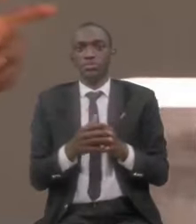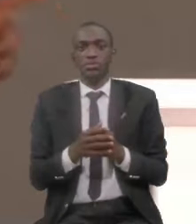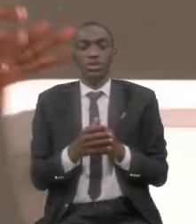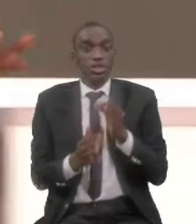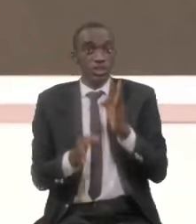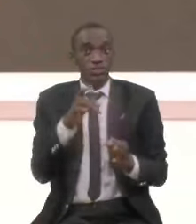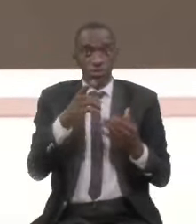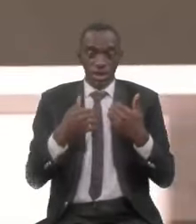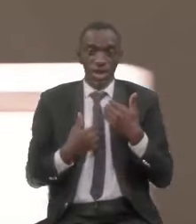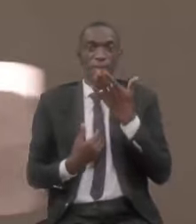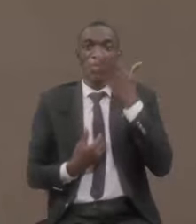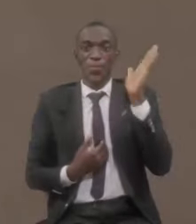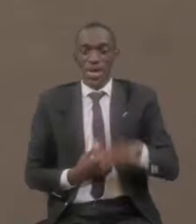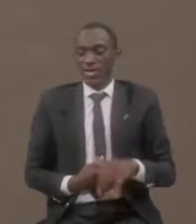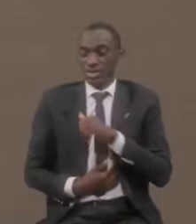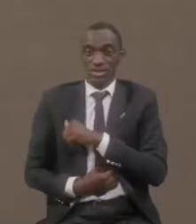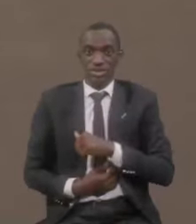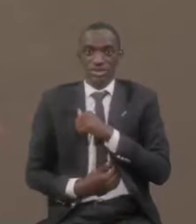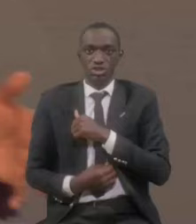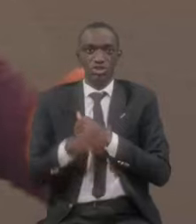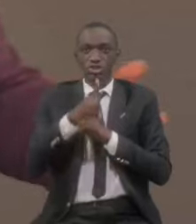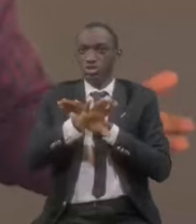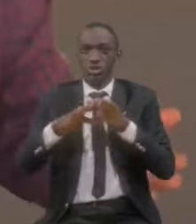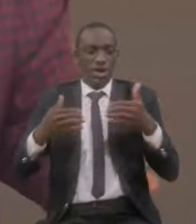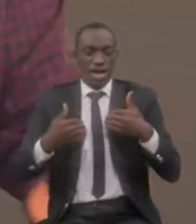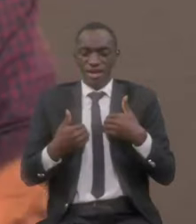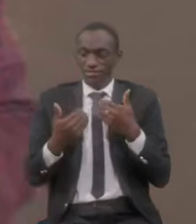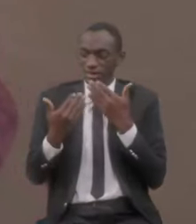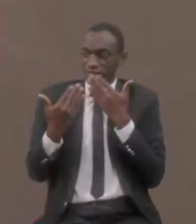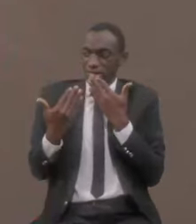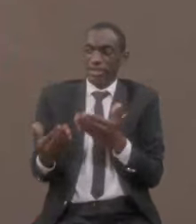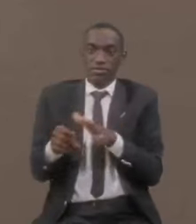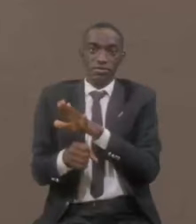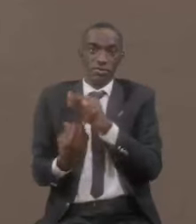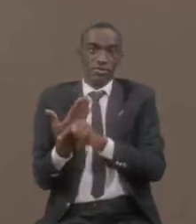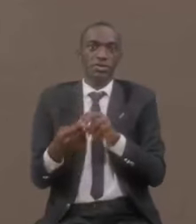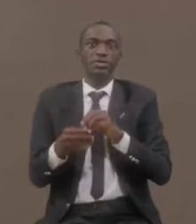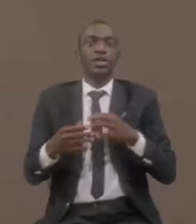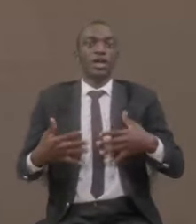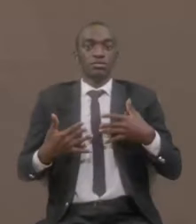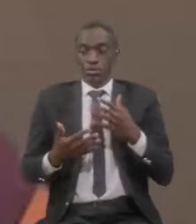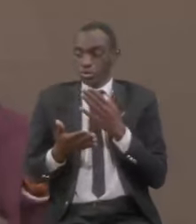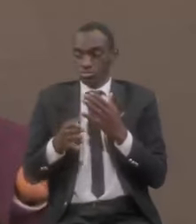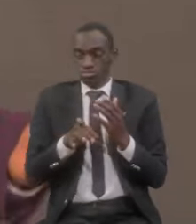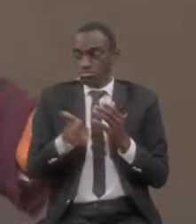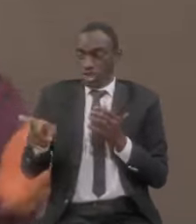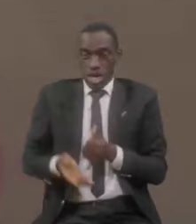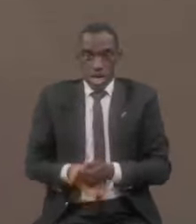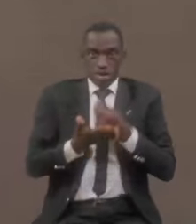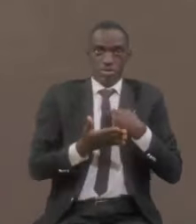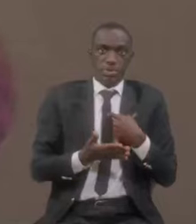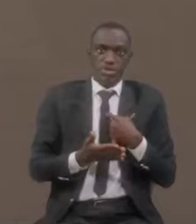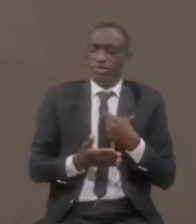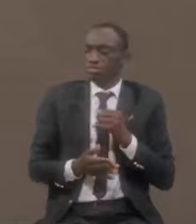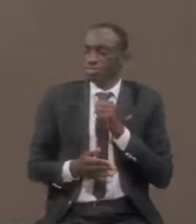attitude, vous n'avez pas la gratitude dans la vie, quelqu'un vous aide, pas de gratitude. Ah,